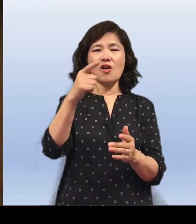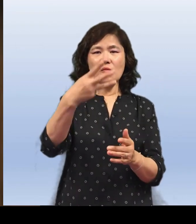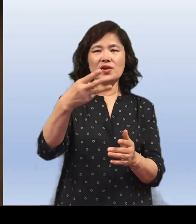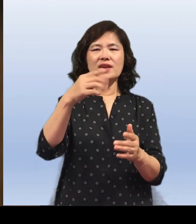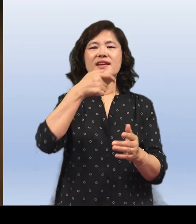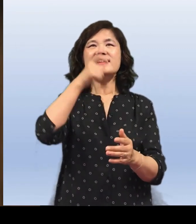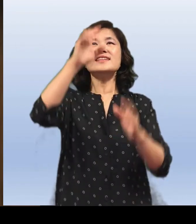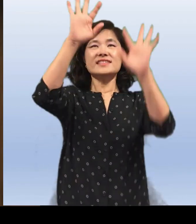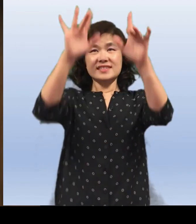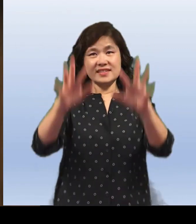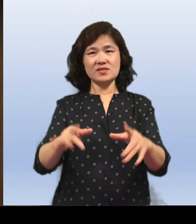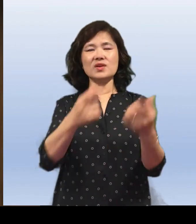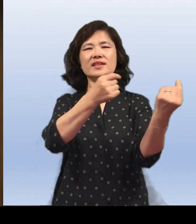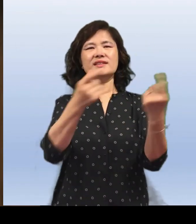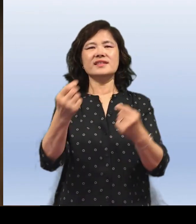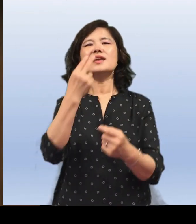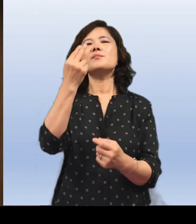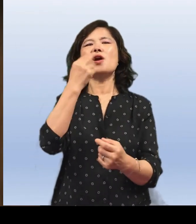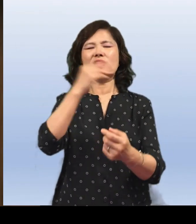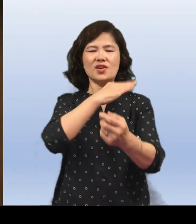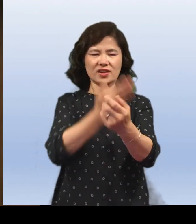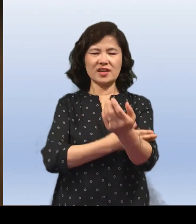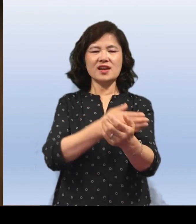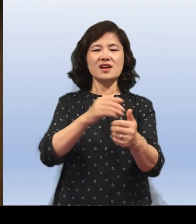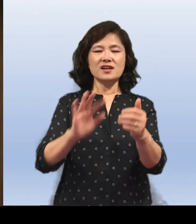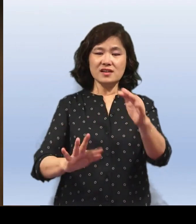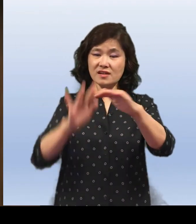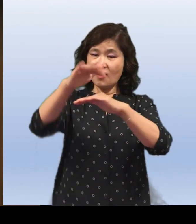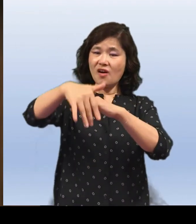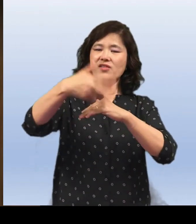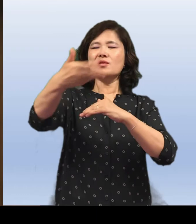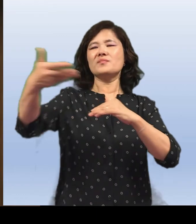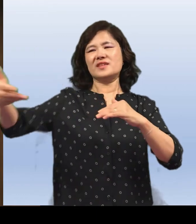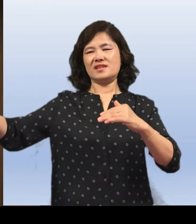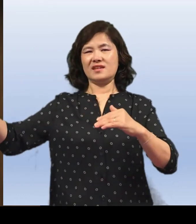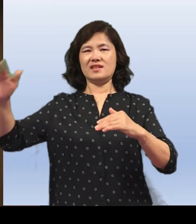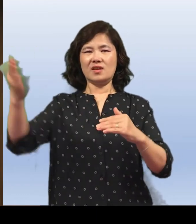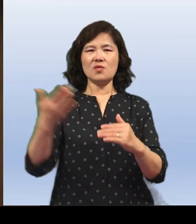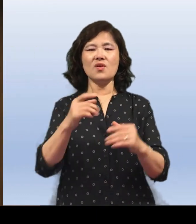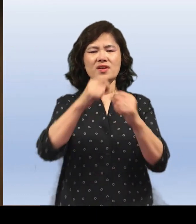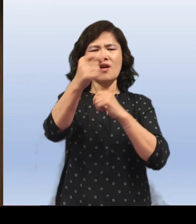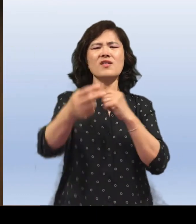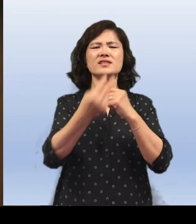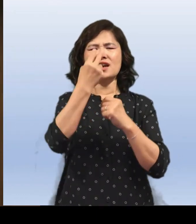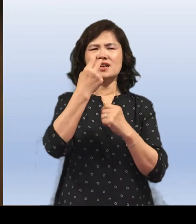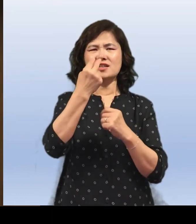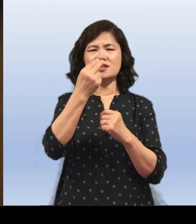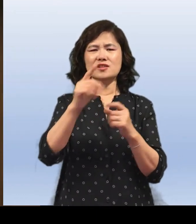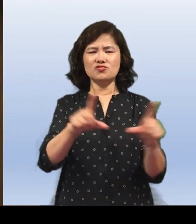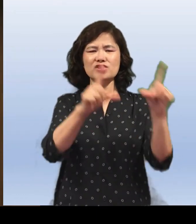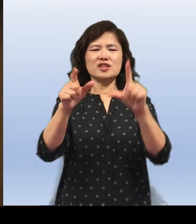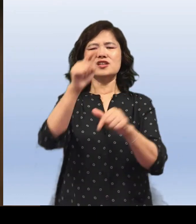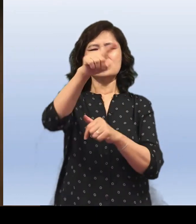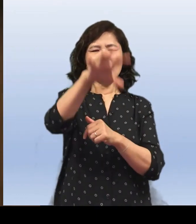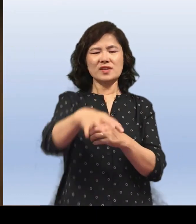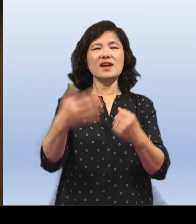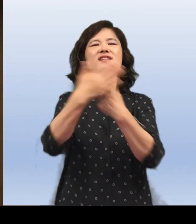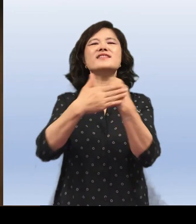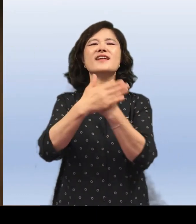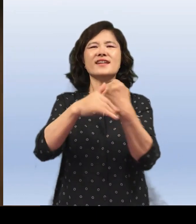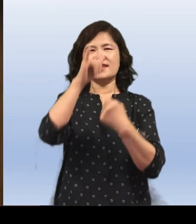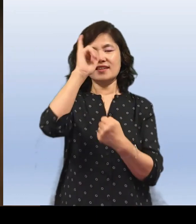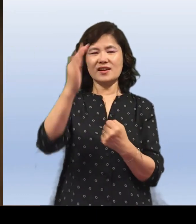같은 생명력이 흘러 넘치게 되고 그곳 안에 영생을 누리는 은혜가 있을